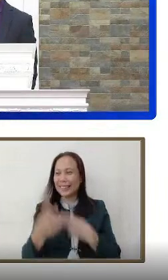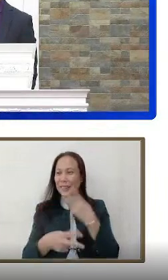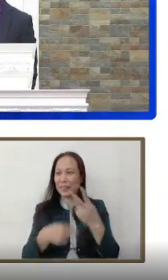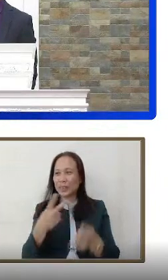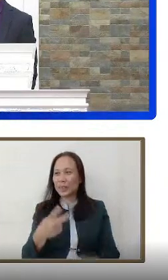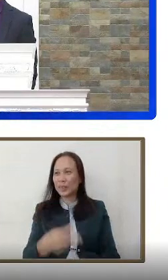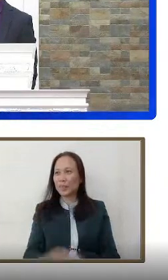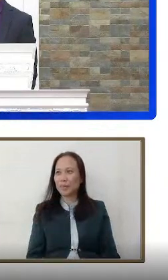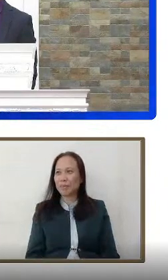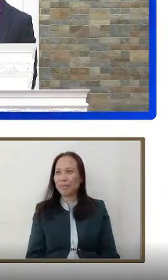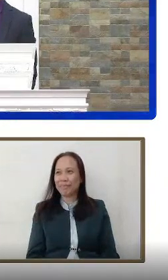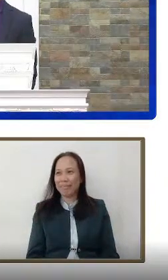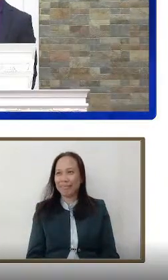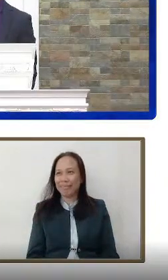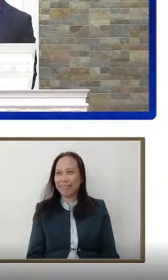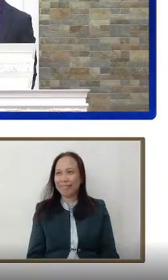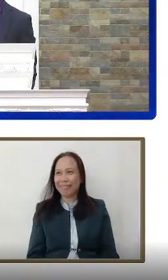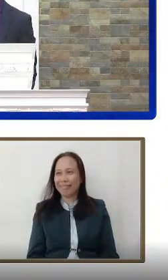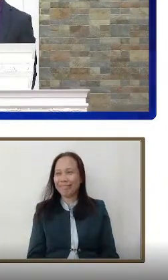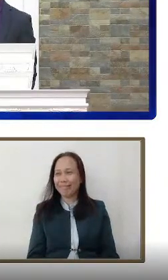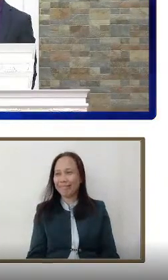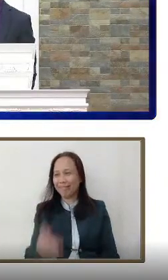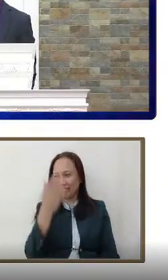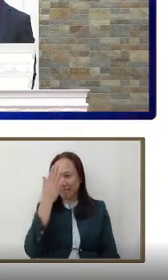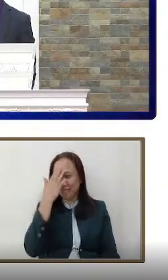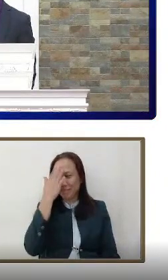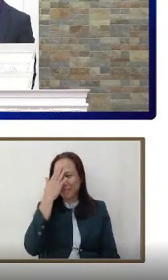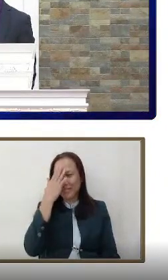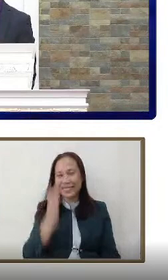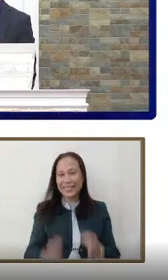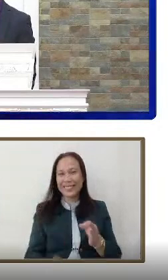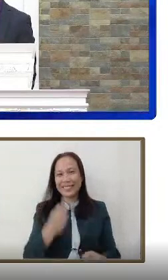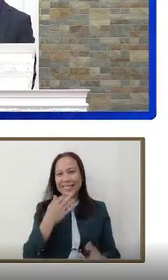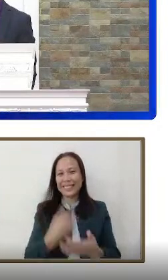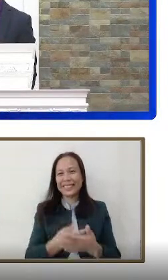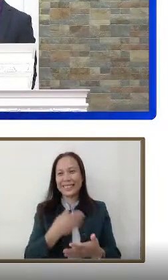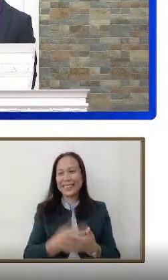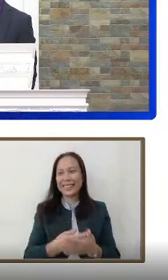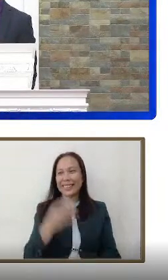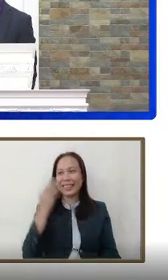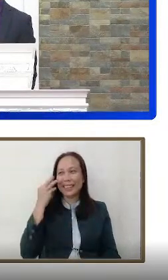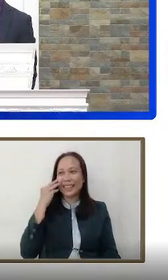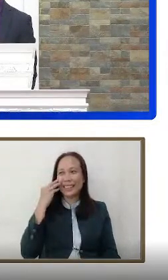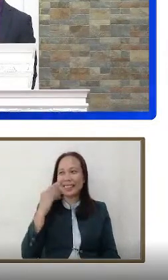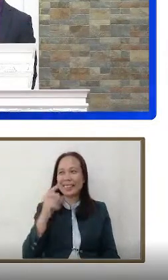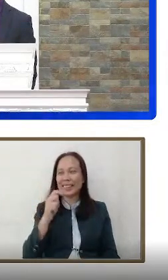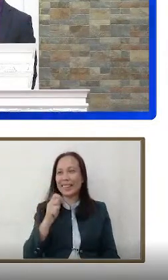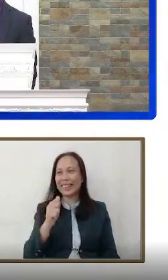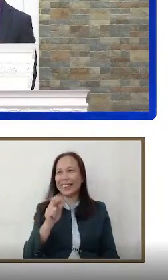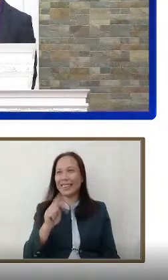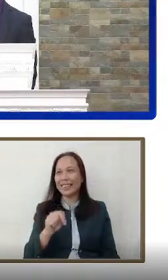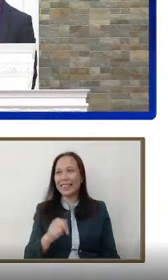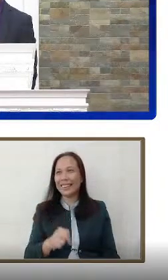Alam mo... Magandang gabi po, Pastor. Alam mo, pagkakatabi mo si Tang, napapansin ko lagi kang kinakabahan eh.